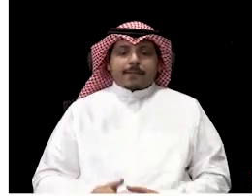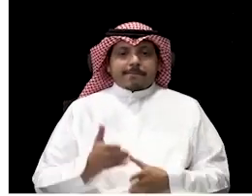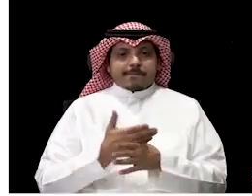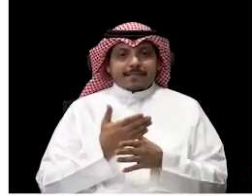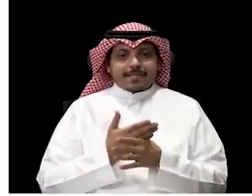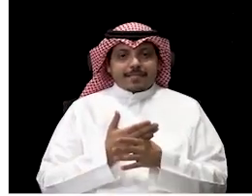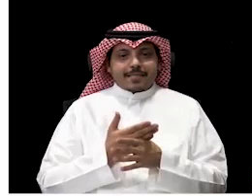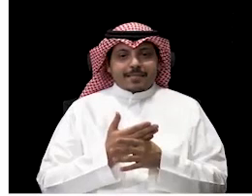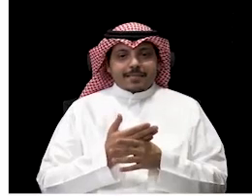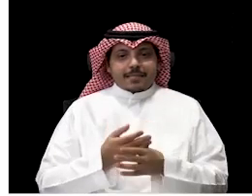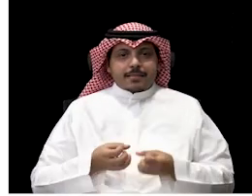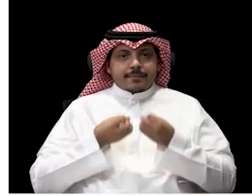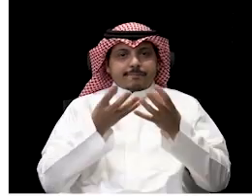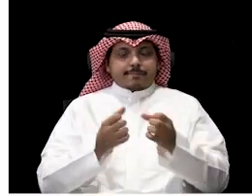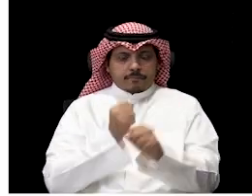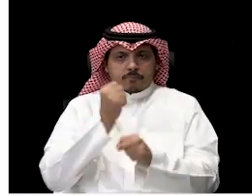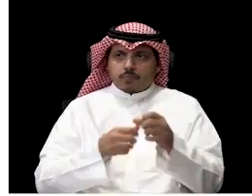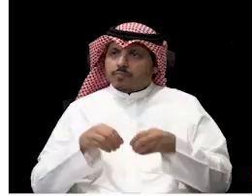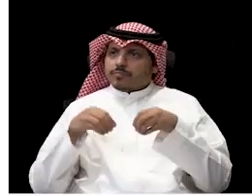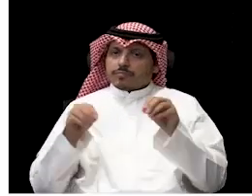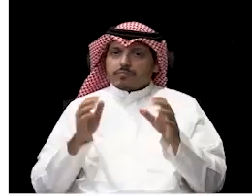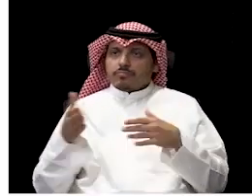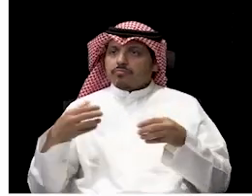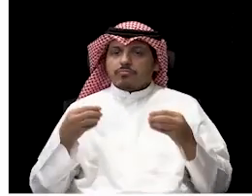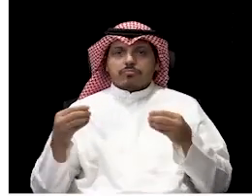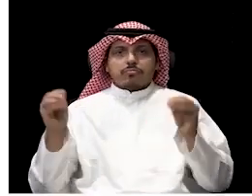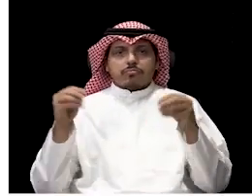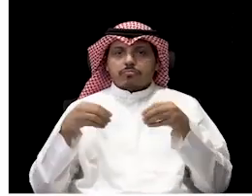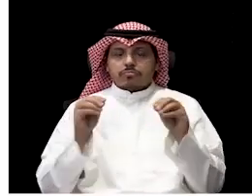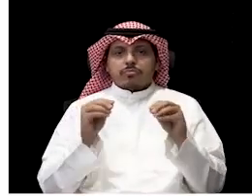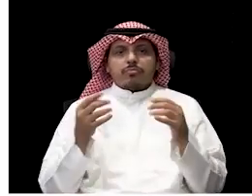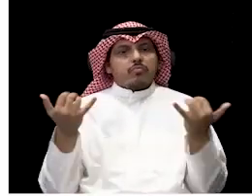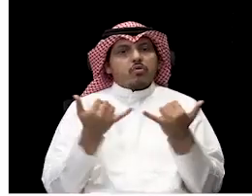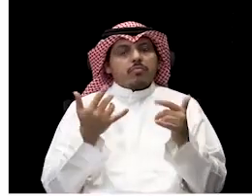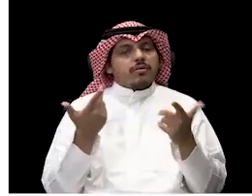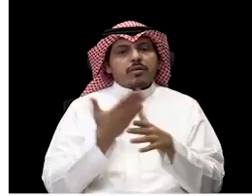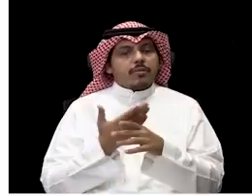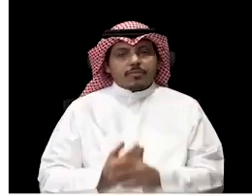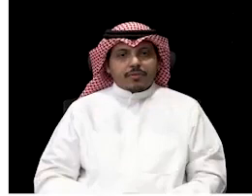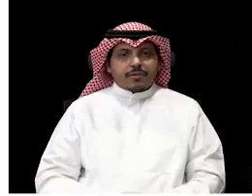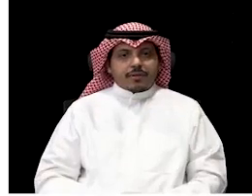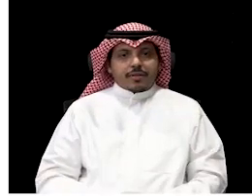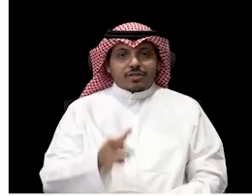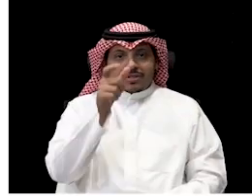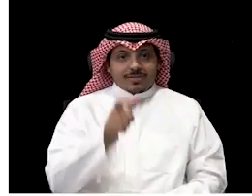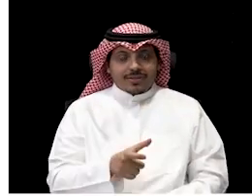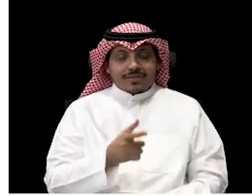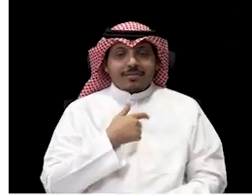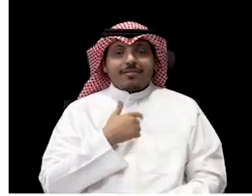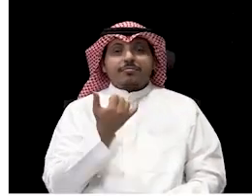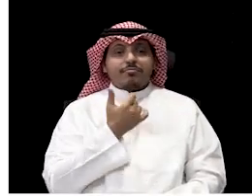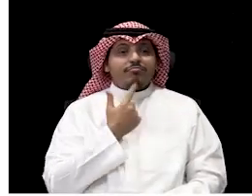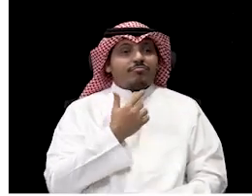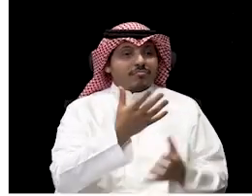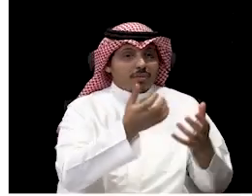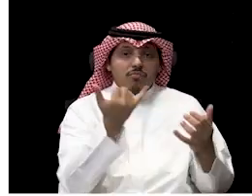لماذا الإنتاج مهم؟ لأنه ماذا؟ يحقق ماذا؟ تلبية احتياجات الإنسان المادية وغير